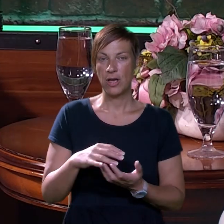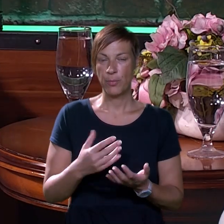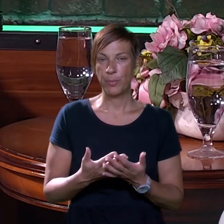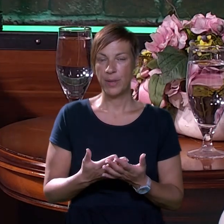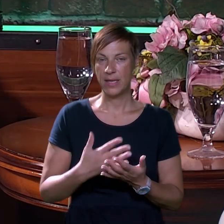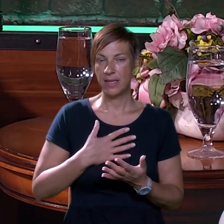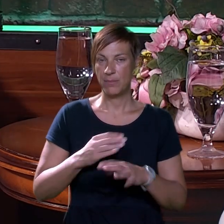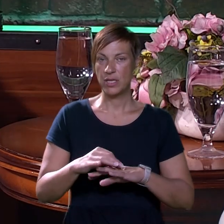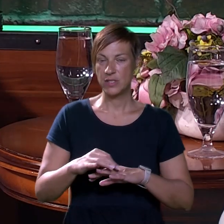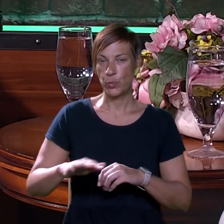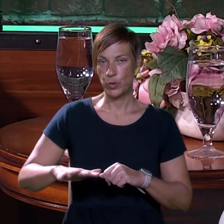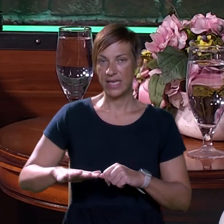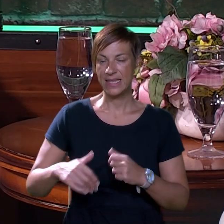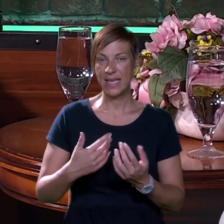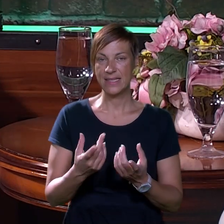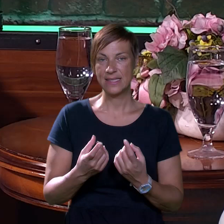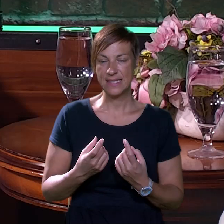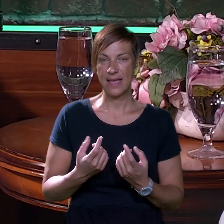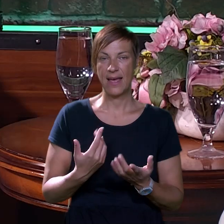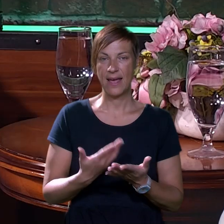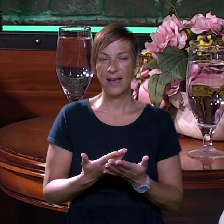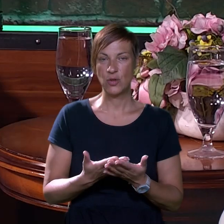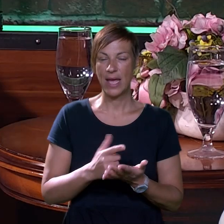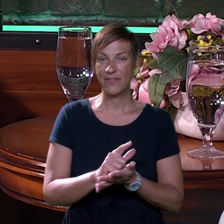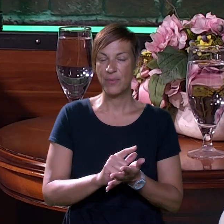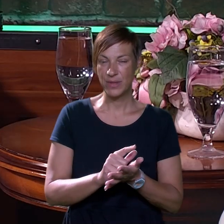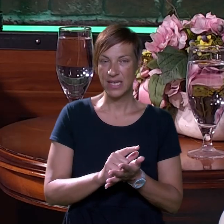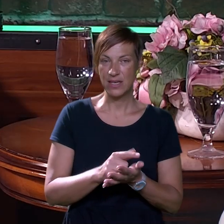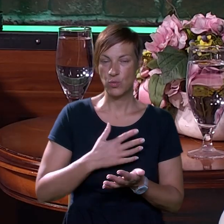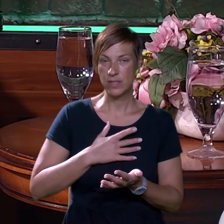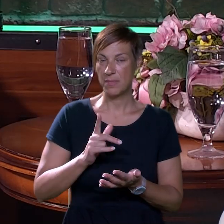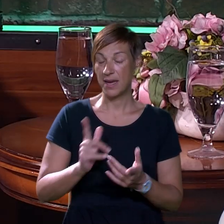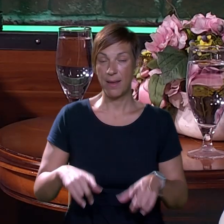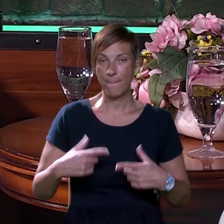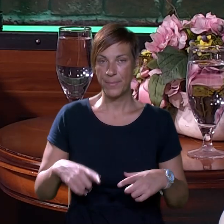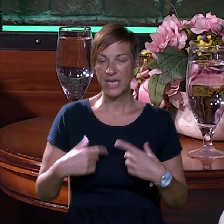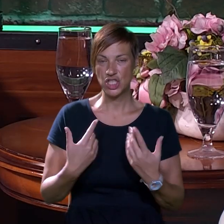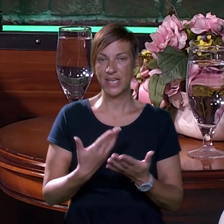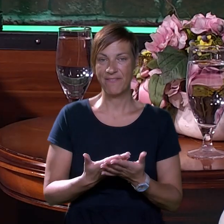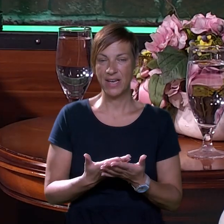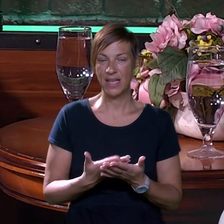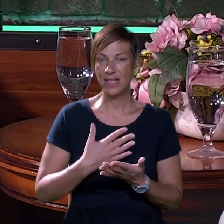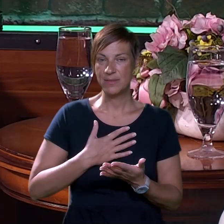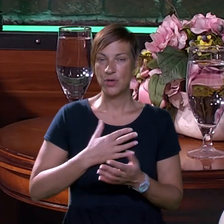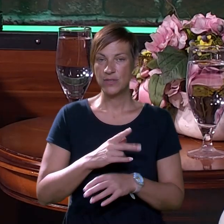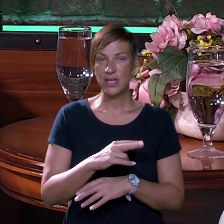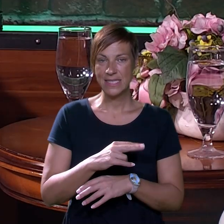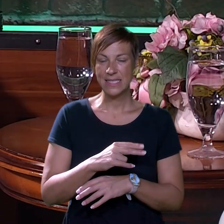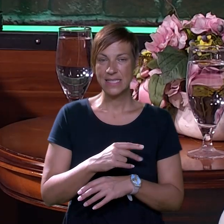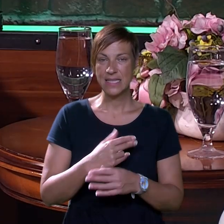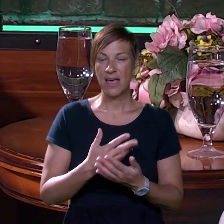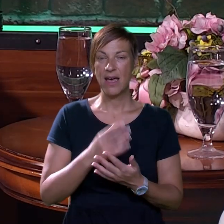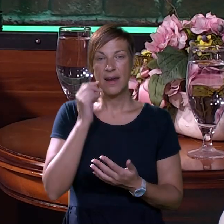jesu ja, moj suprug i moja djeca. Ali u takvim trenucima ja ne bi preživjela bez svojih